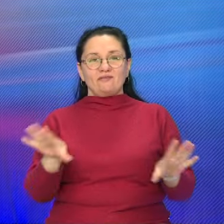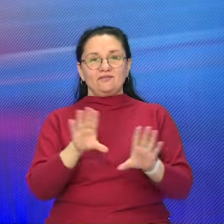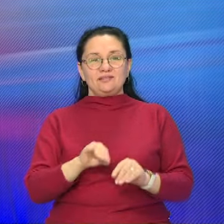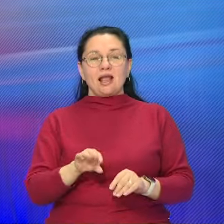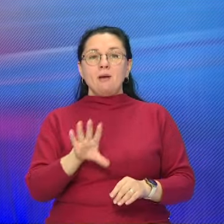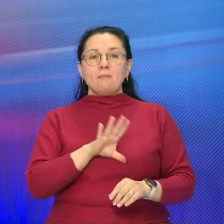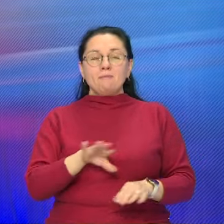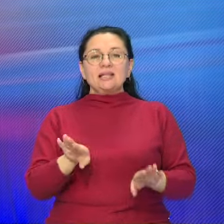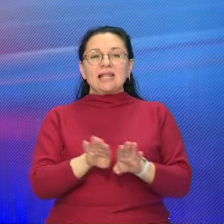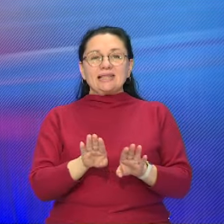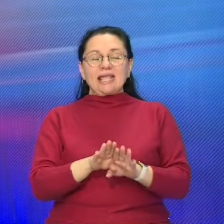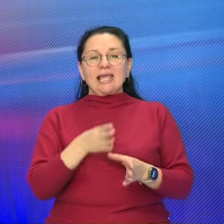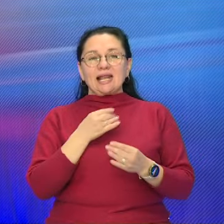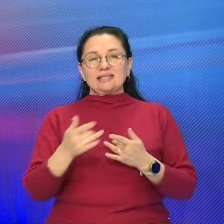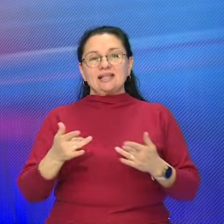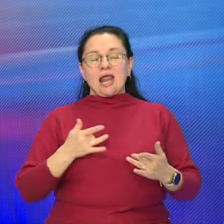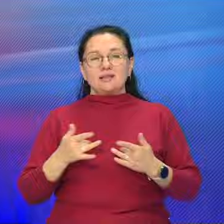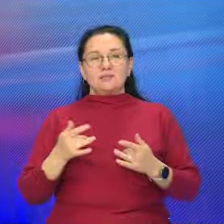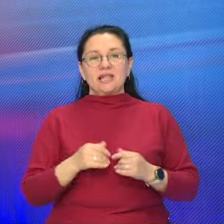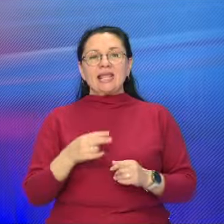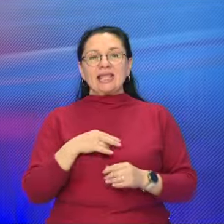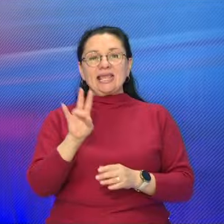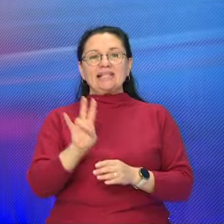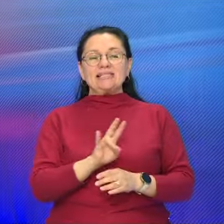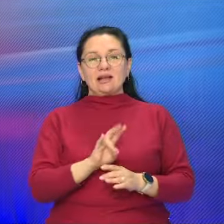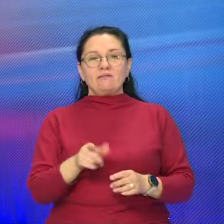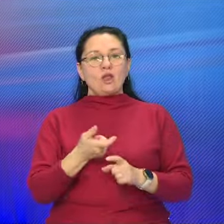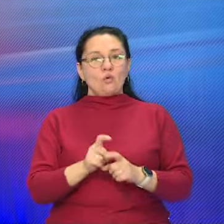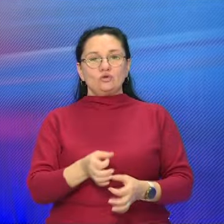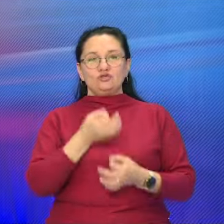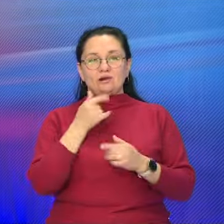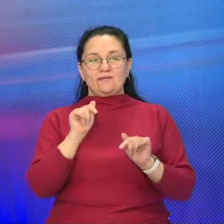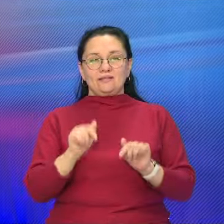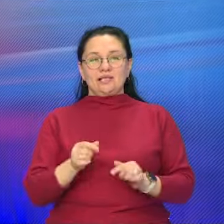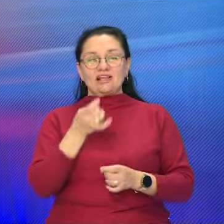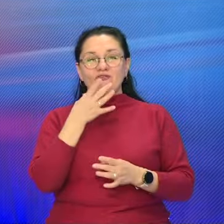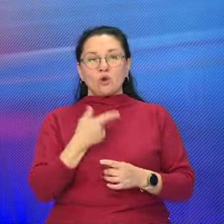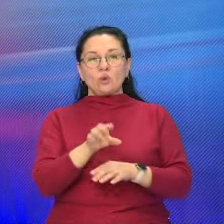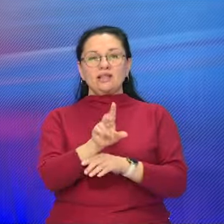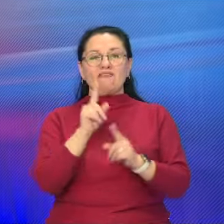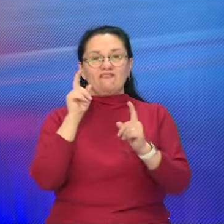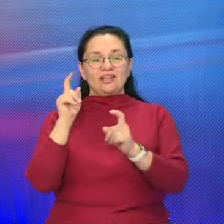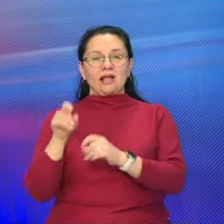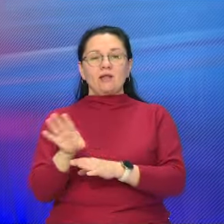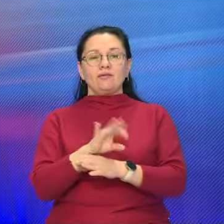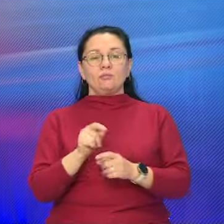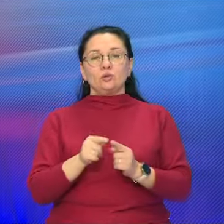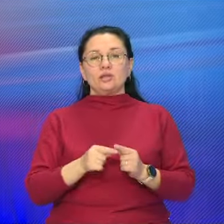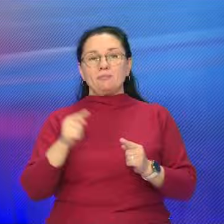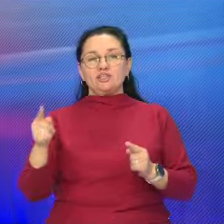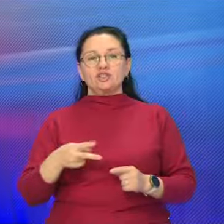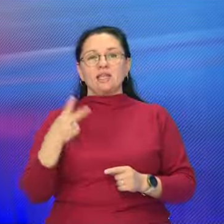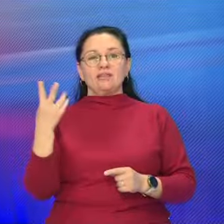знаковых местах возле театра и около церквей. Мне здесь очень нравится. У Гродні здымкі праекта праводзяцца на працягу